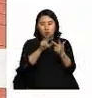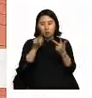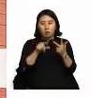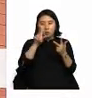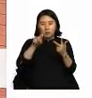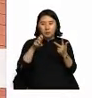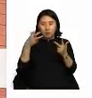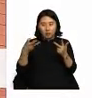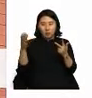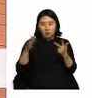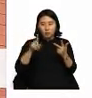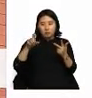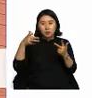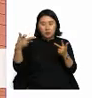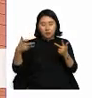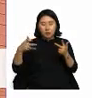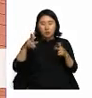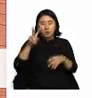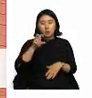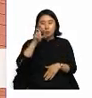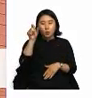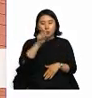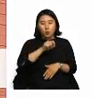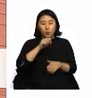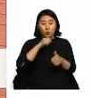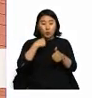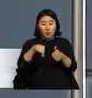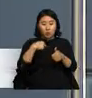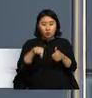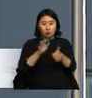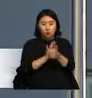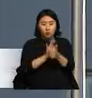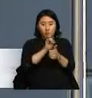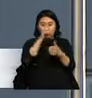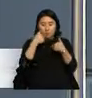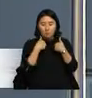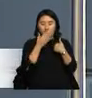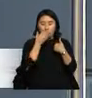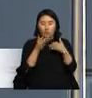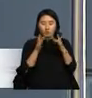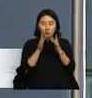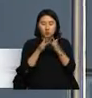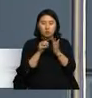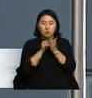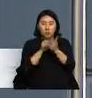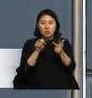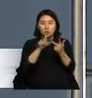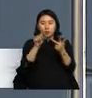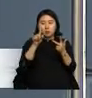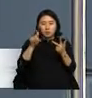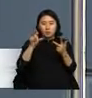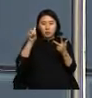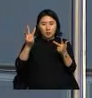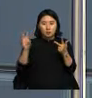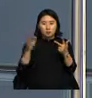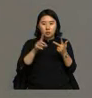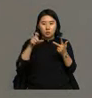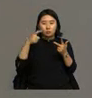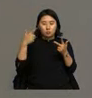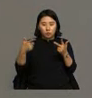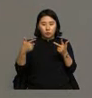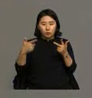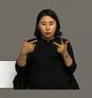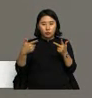13일부터 17일까지 25개 교육지원청 으로 방문하면 되고 온라인 접수는 7월 13일부터 16일까지